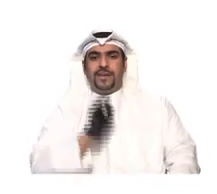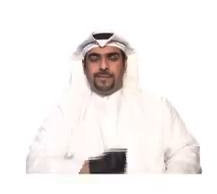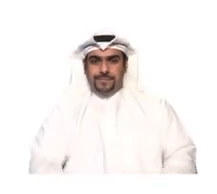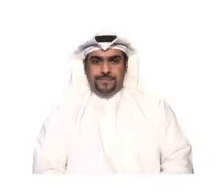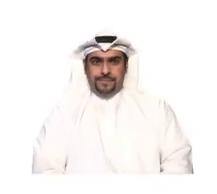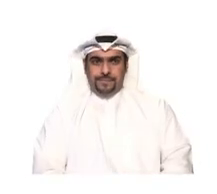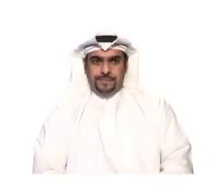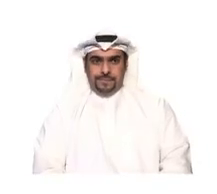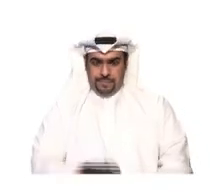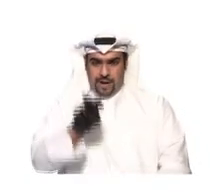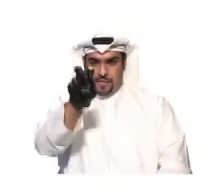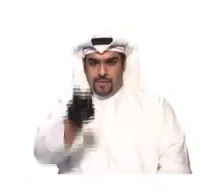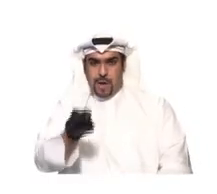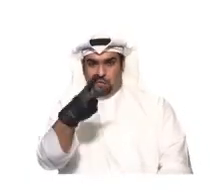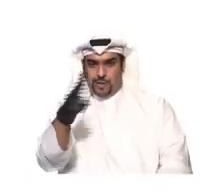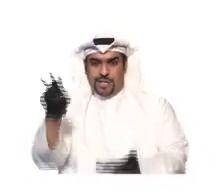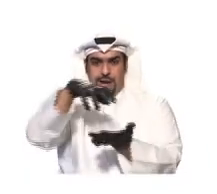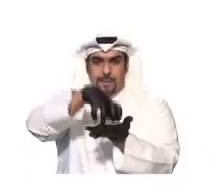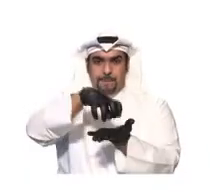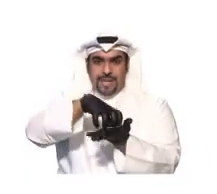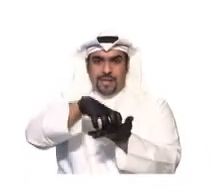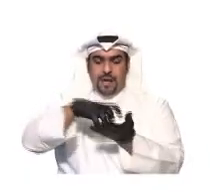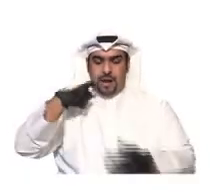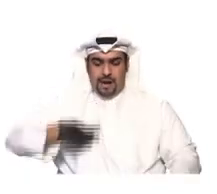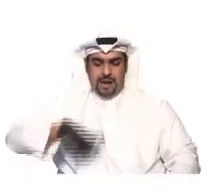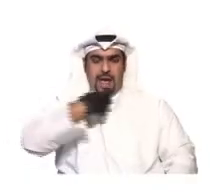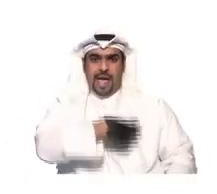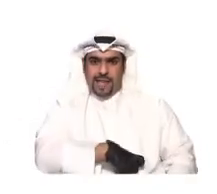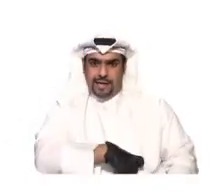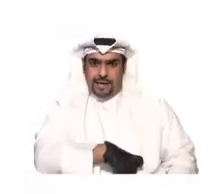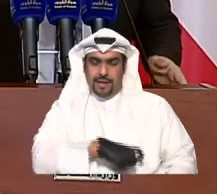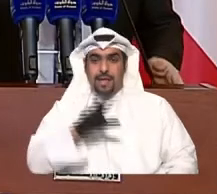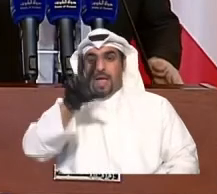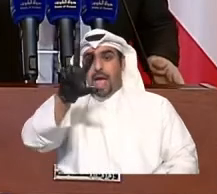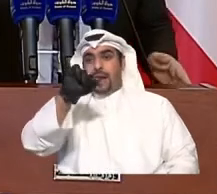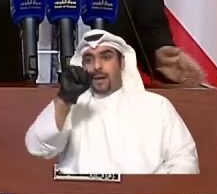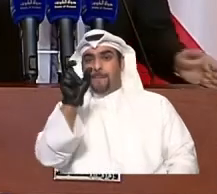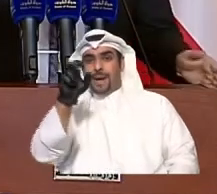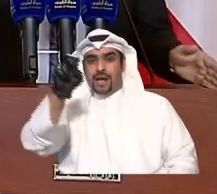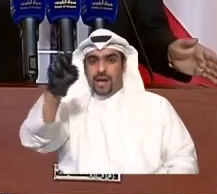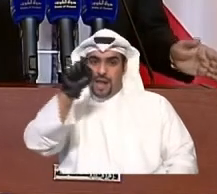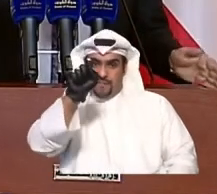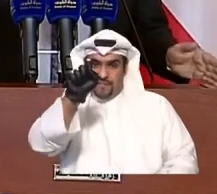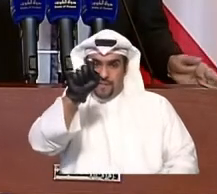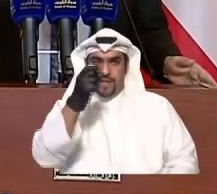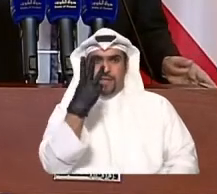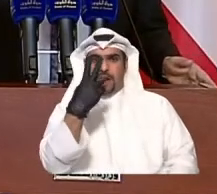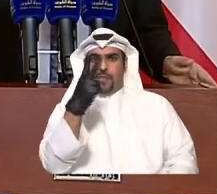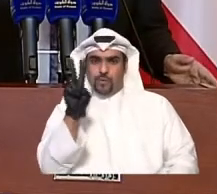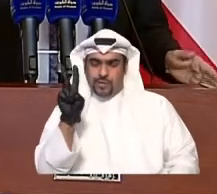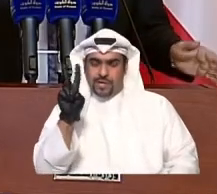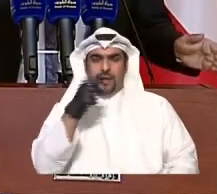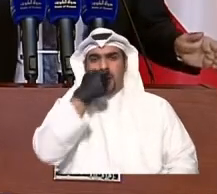و28 حالة في منطقة خيطان و26 حالة في منطقة المنقف و23 حالة في منطقة العبدلي.